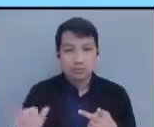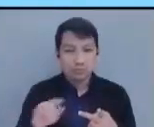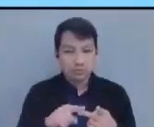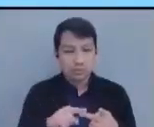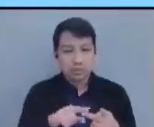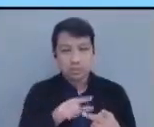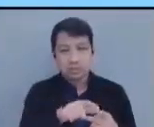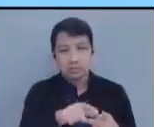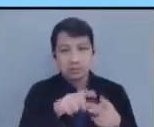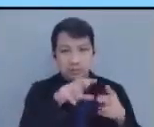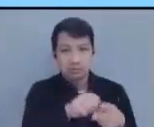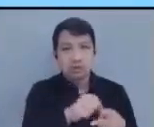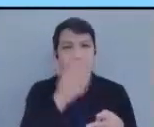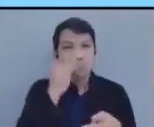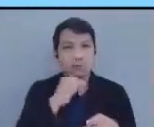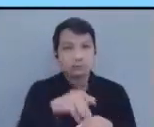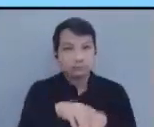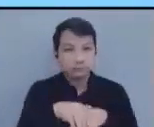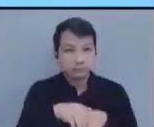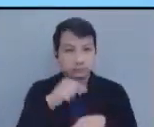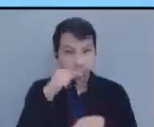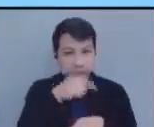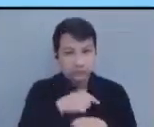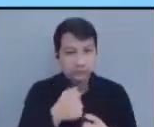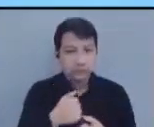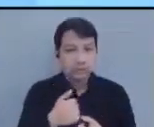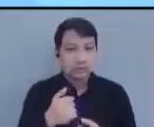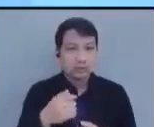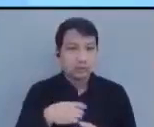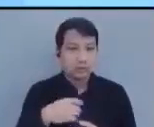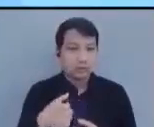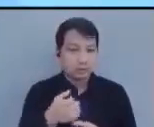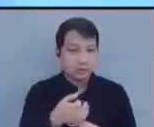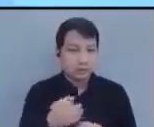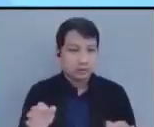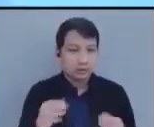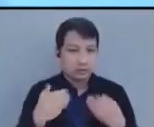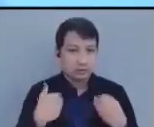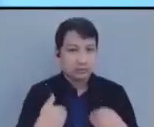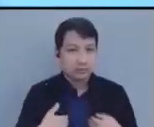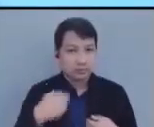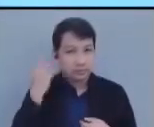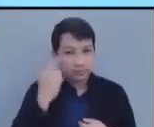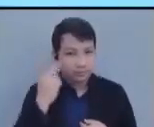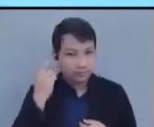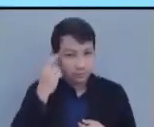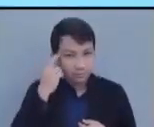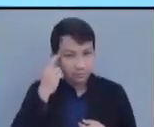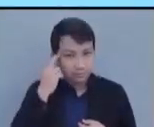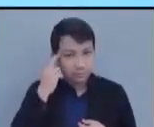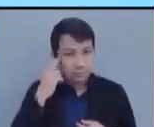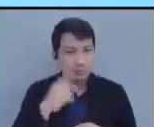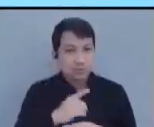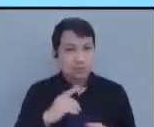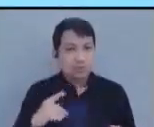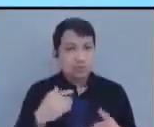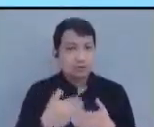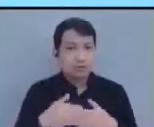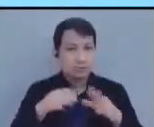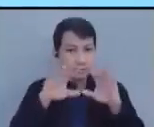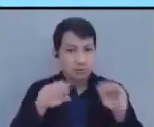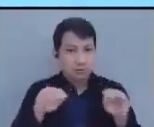ng totoo. Pero binawi na yan ngayon ng komite sa ngalan ng humanitarian reasons at bilang diwa na rin ng nalalapit na